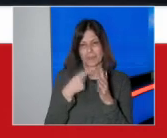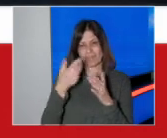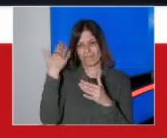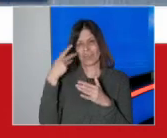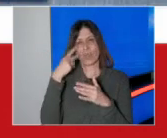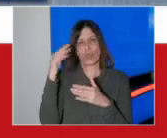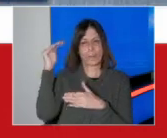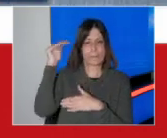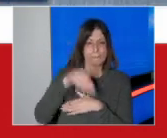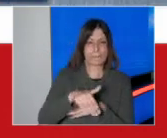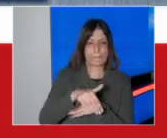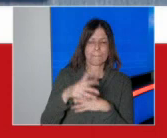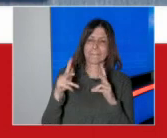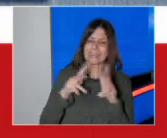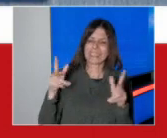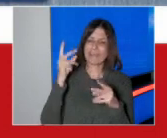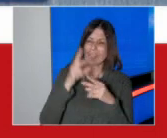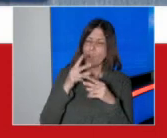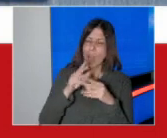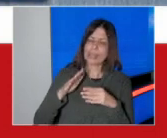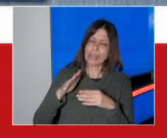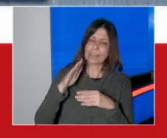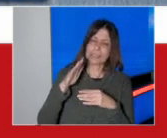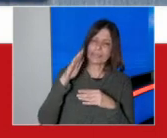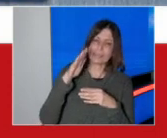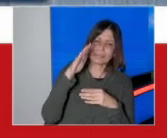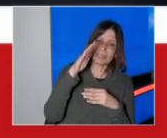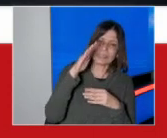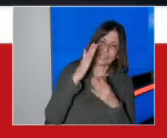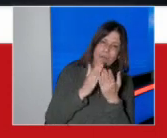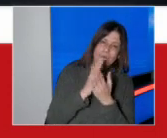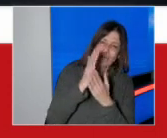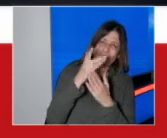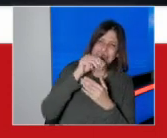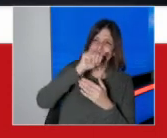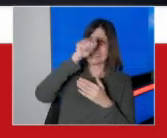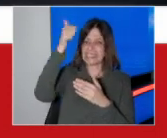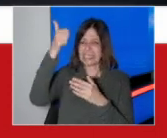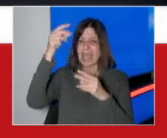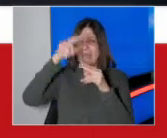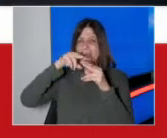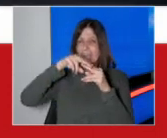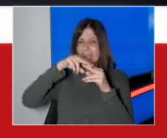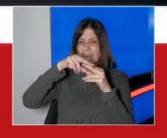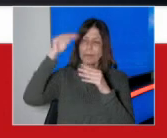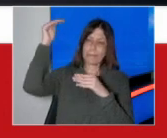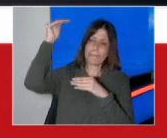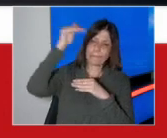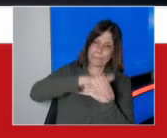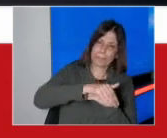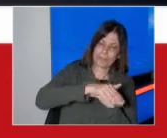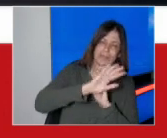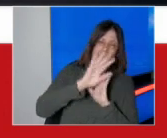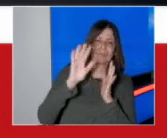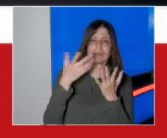השבירה הזאת, כלומר, מצב התחלואה טיפס באופן מתמיד, הגיעה שבירה ומאותו רגע לא עצרנו, כלומר, גם